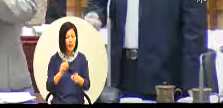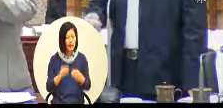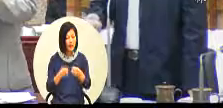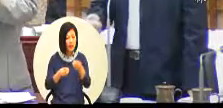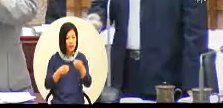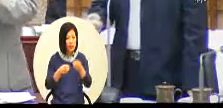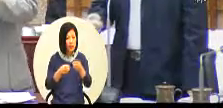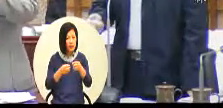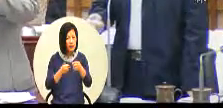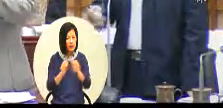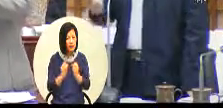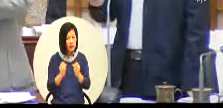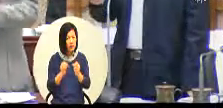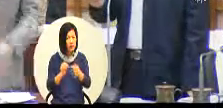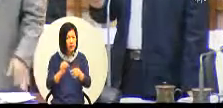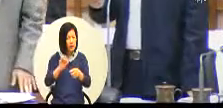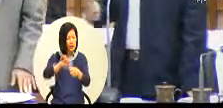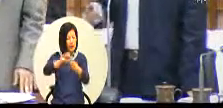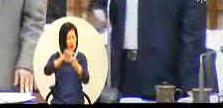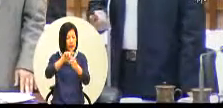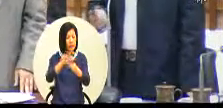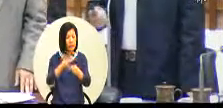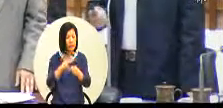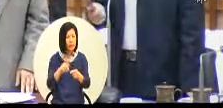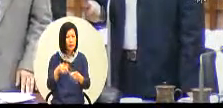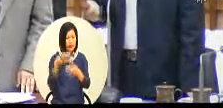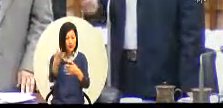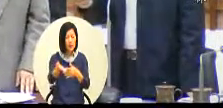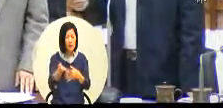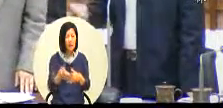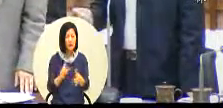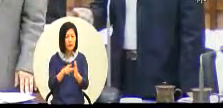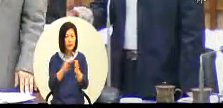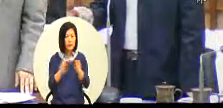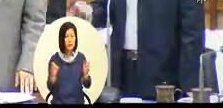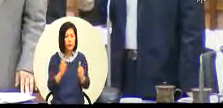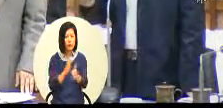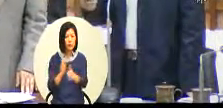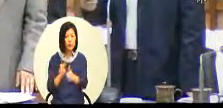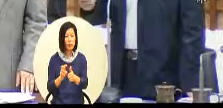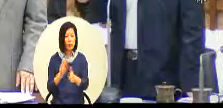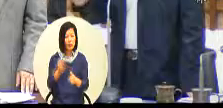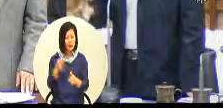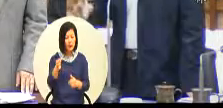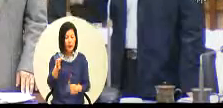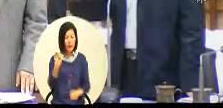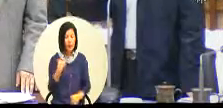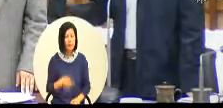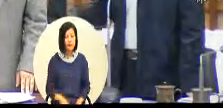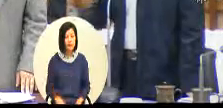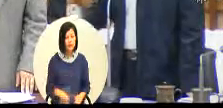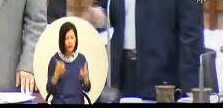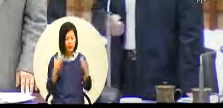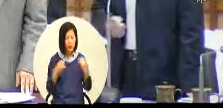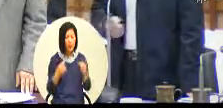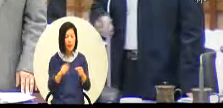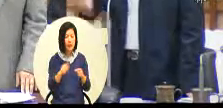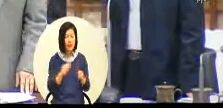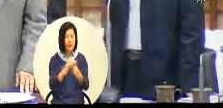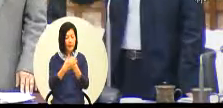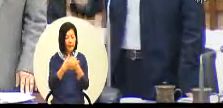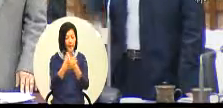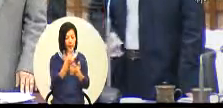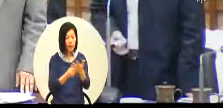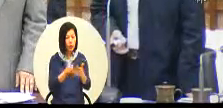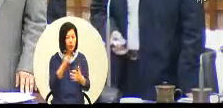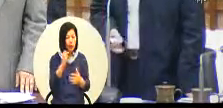那个10%才是归长照财源，是这样的。 调整到这个趴数，我们来讲的话，它原本保留的50%，